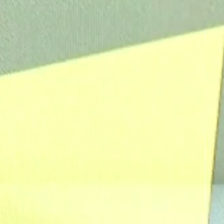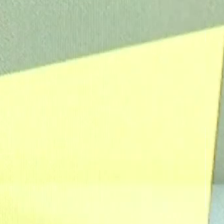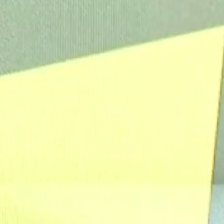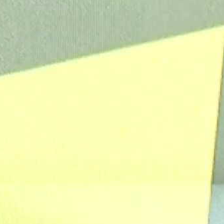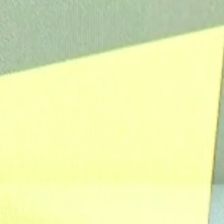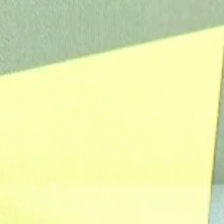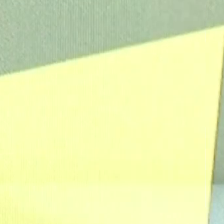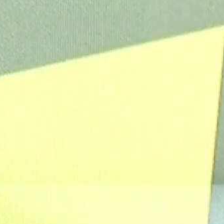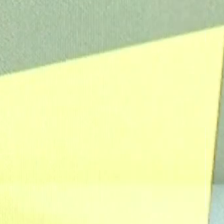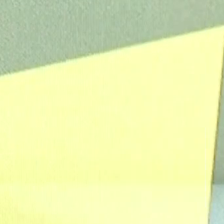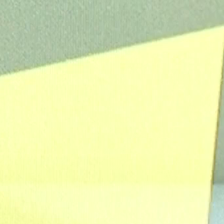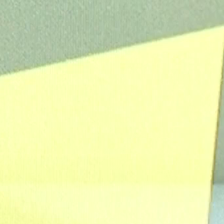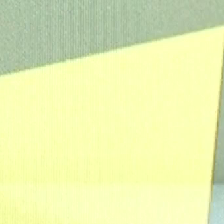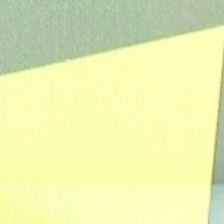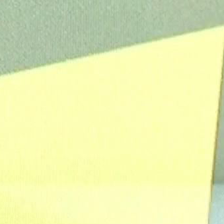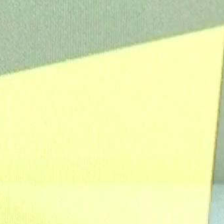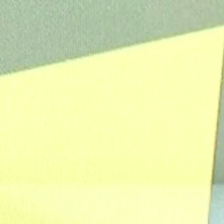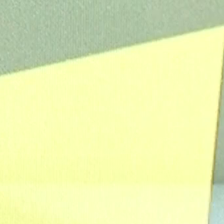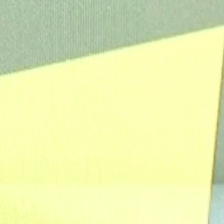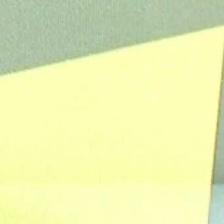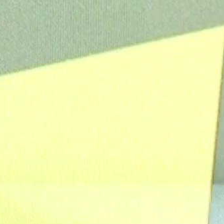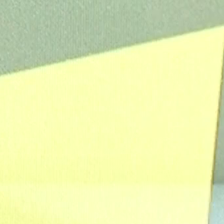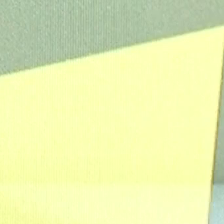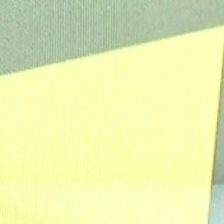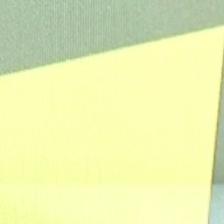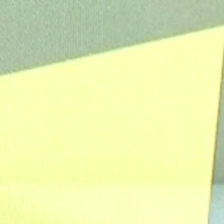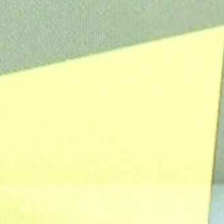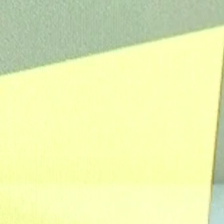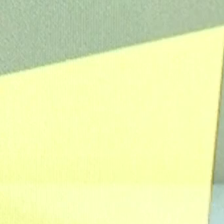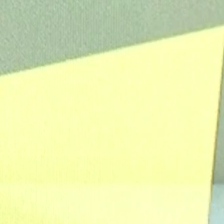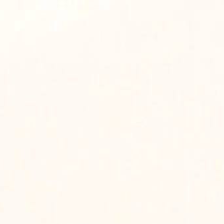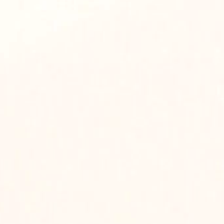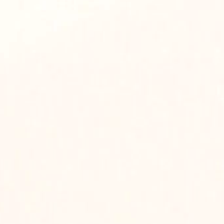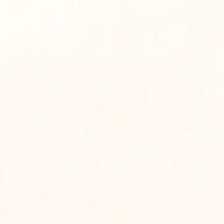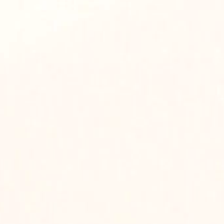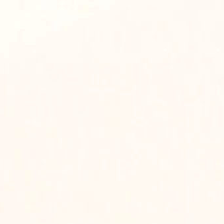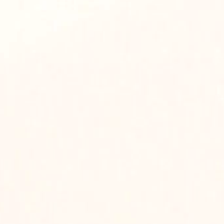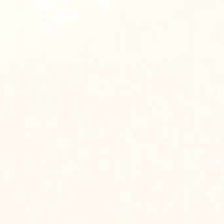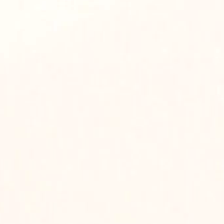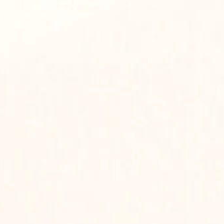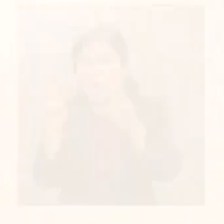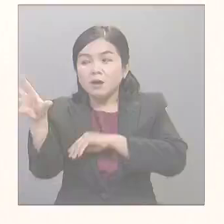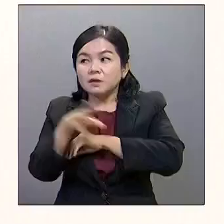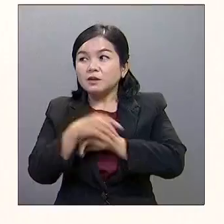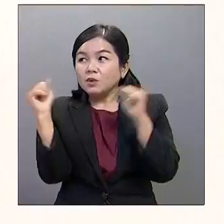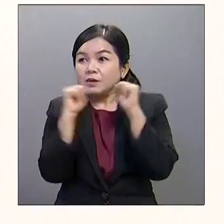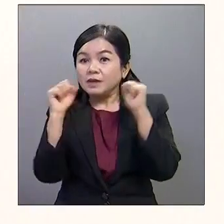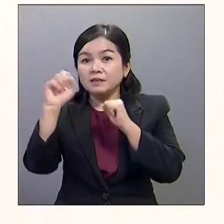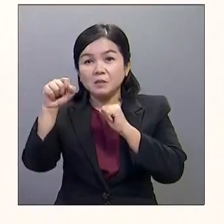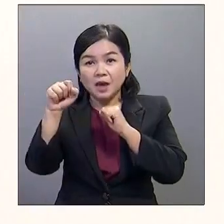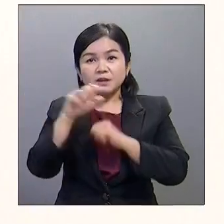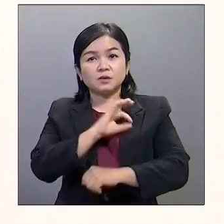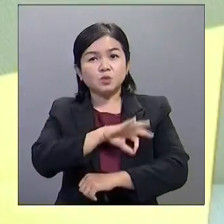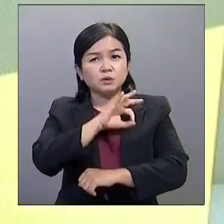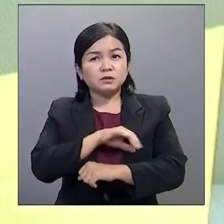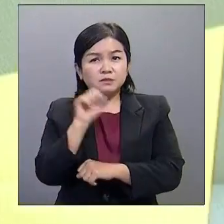เหลือเกินเพราะว่าเมฆมันยังดูมืดๆอยู่ตะวันมันยังไม่มาหน้าหนาว แต่เมื่อเช้าเหมือนว่าลมเย็นสัมผัสโดนตัวหน่อย